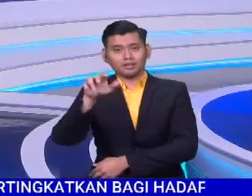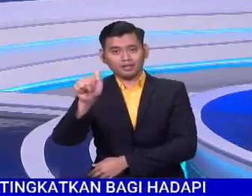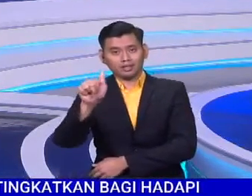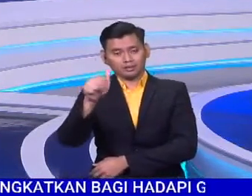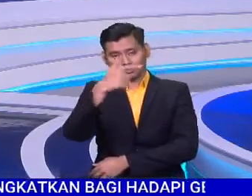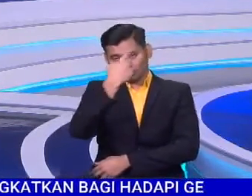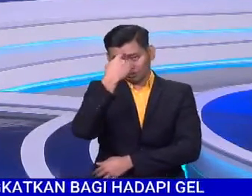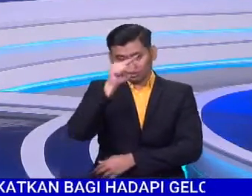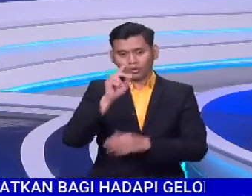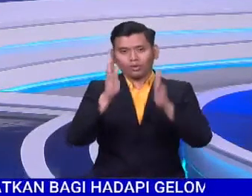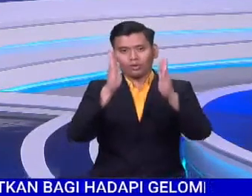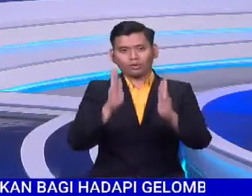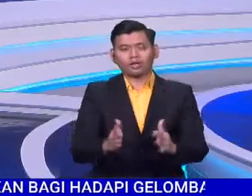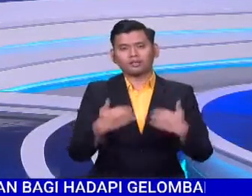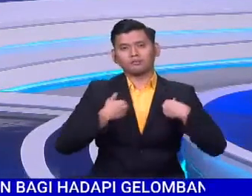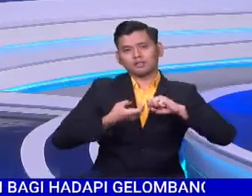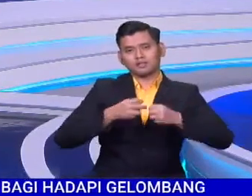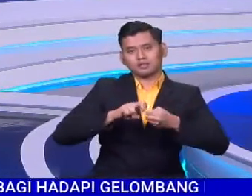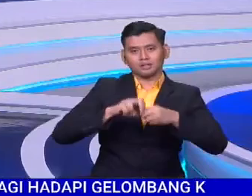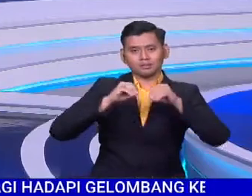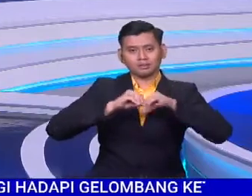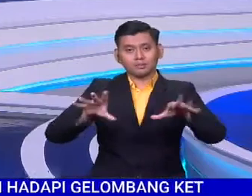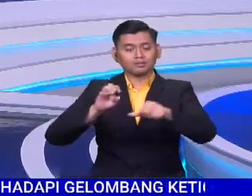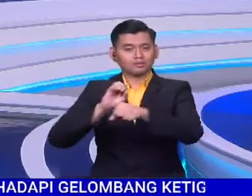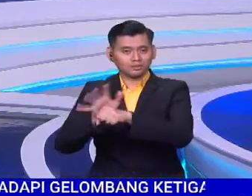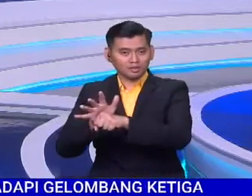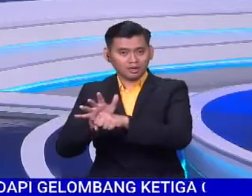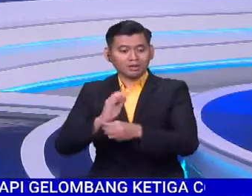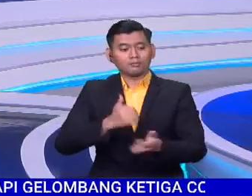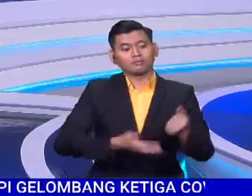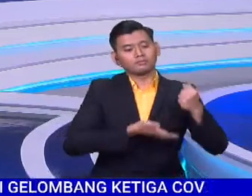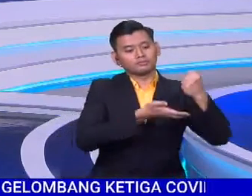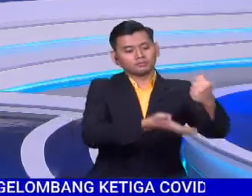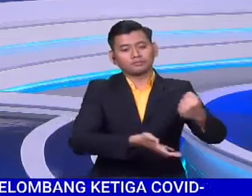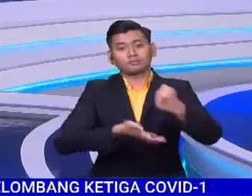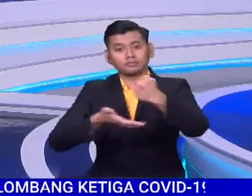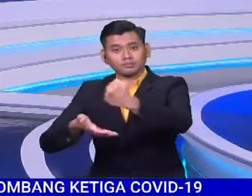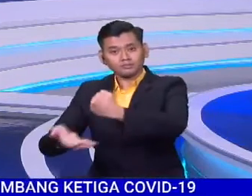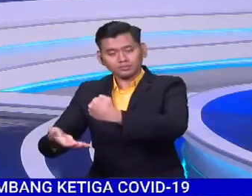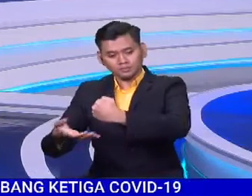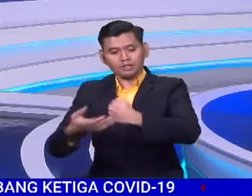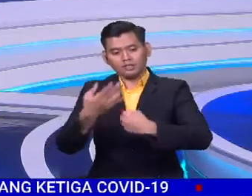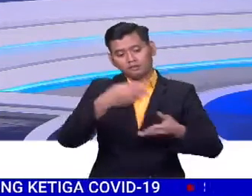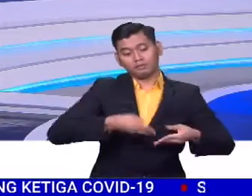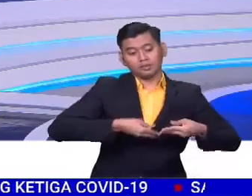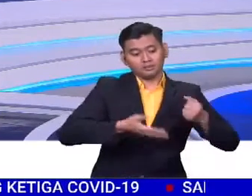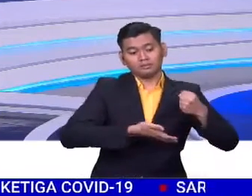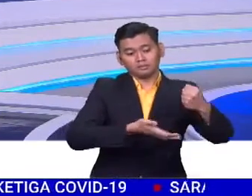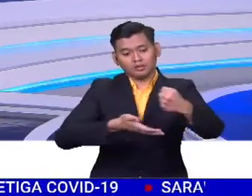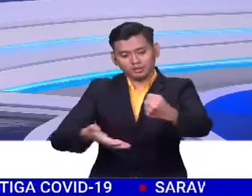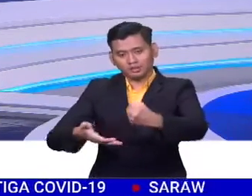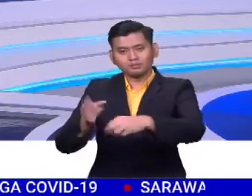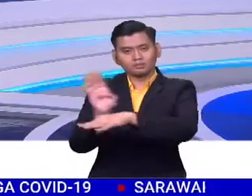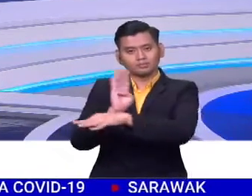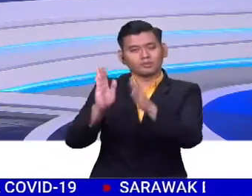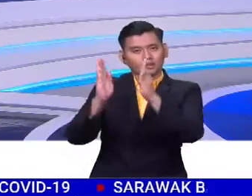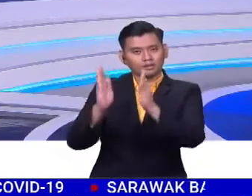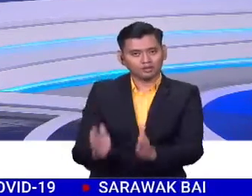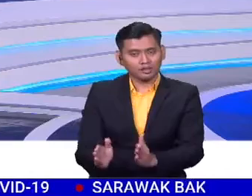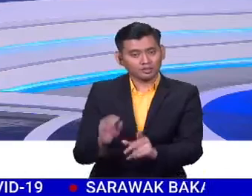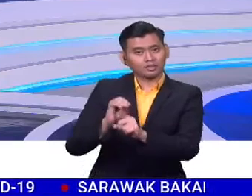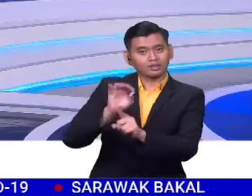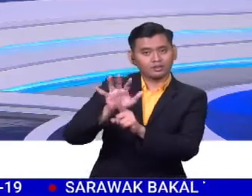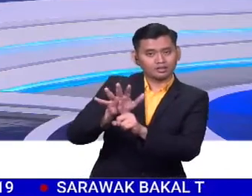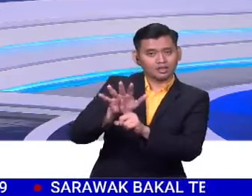akibat Hobbit 19 bantuan itu ditawar kepada berbagai peringkat kumpulan dan perniagaan micro yang terkesan berikutan pemerkosaan perintah